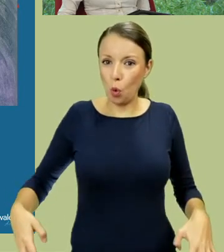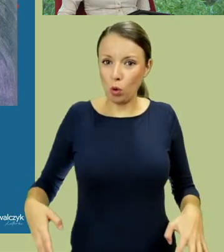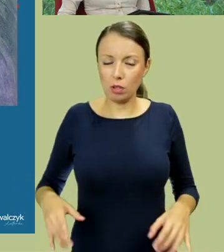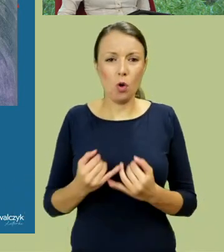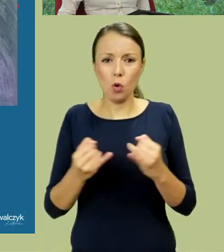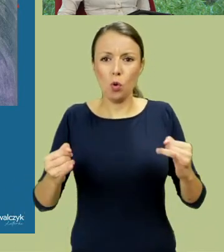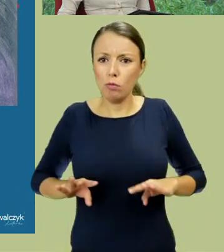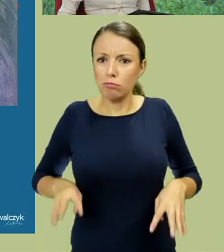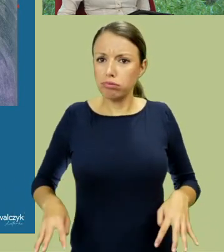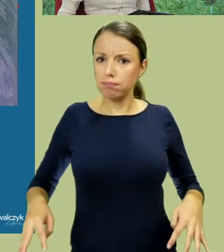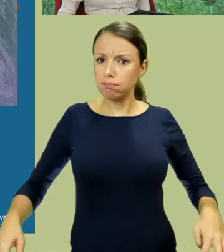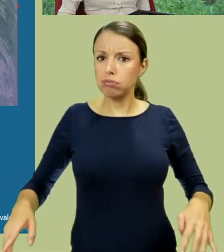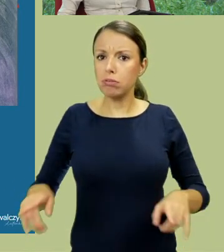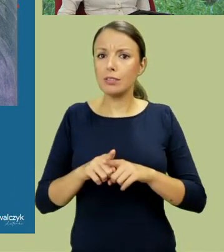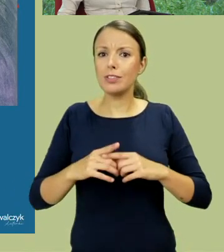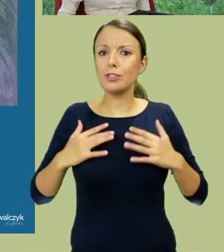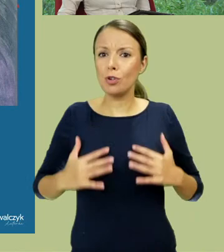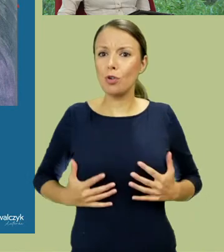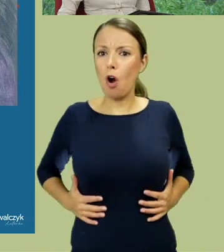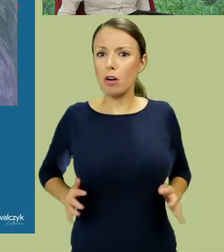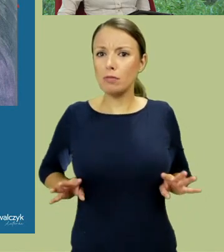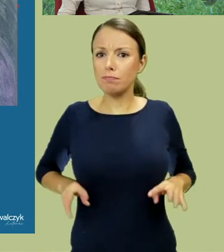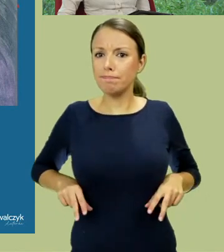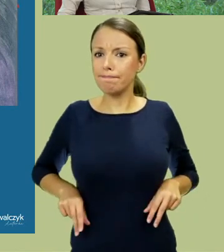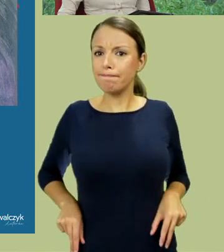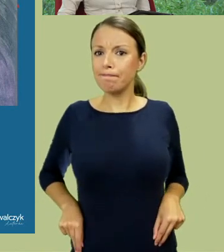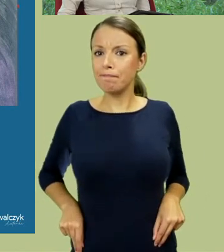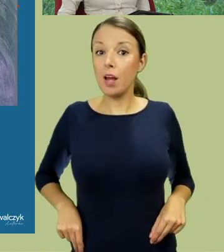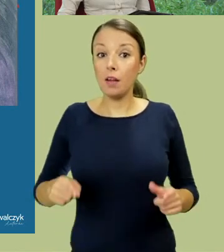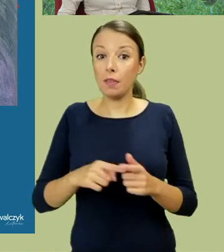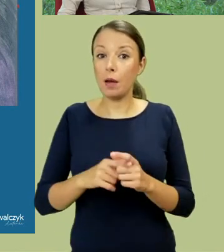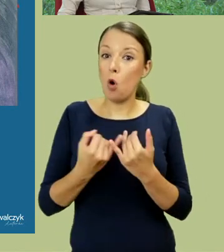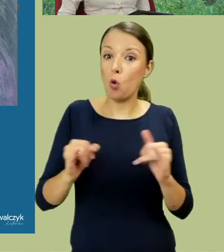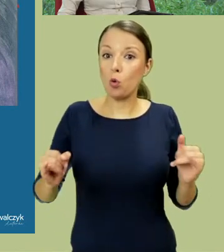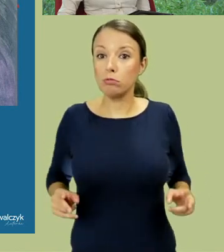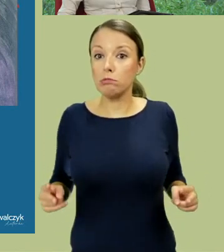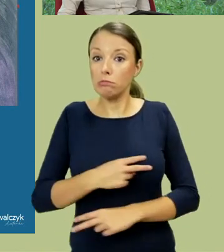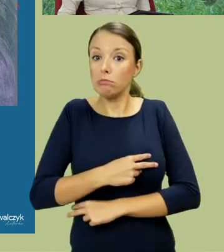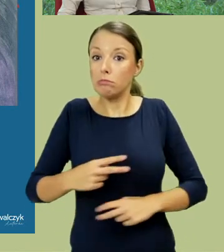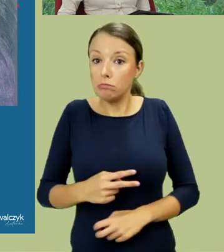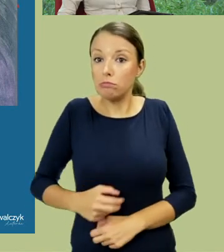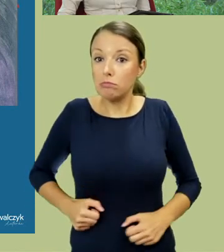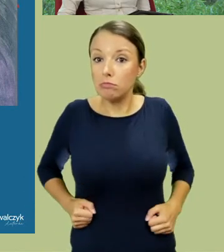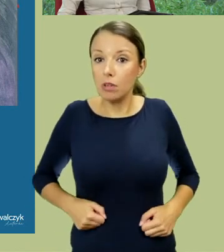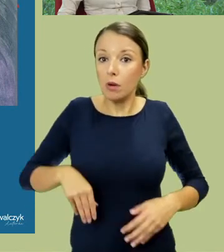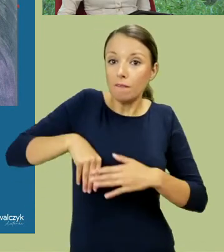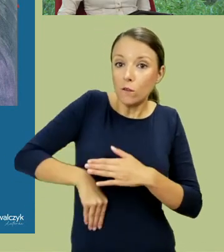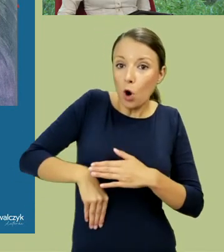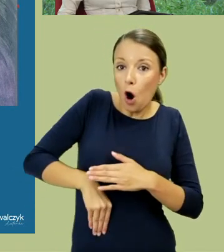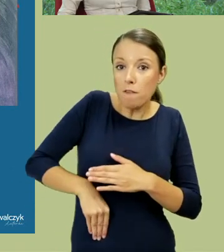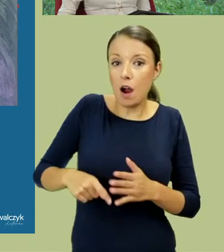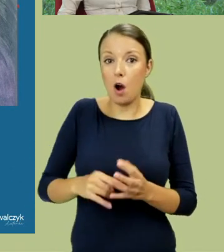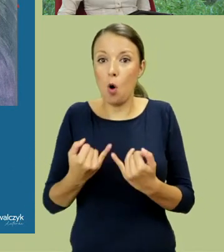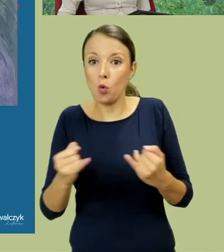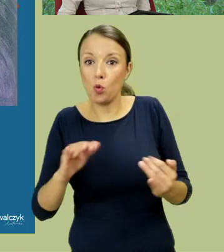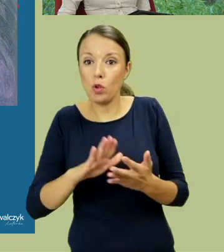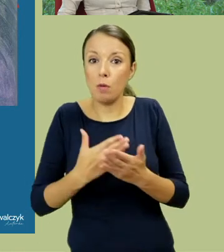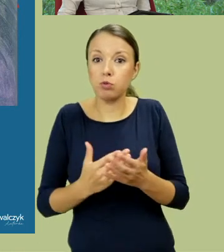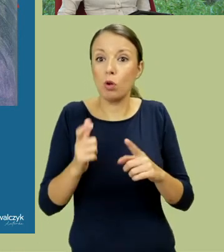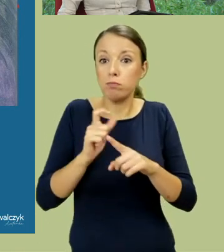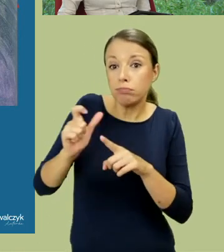swoich gorsetów po to, by szmuglować amunicję i broń. Było to